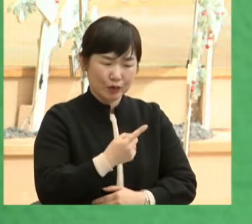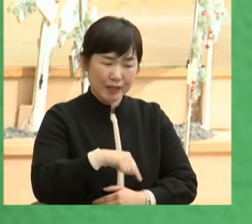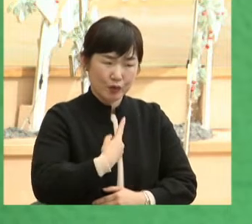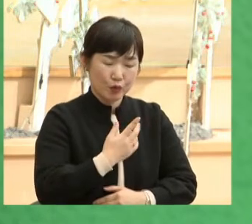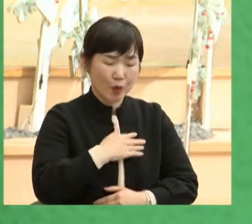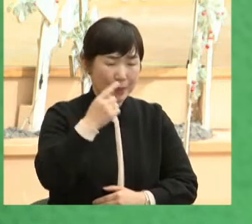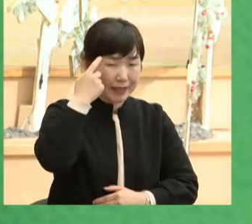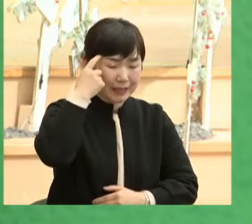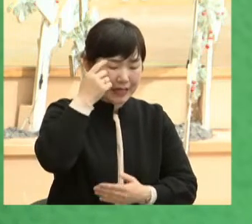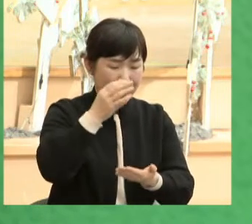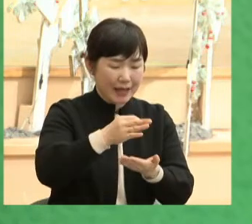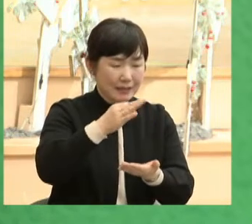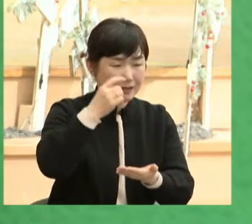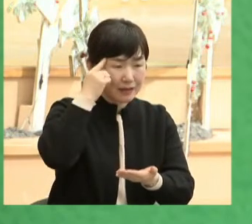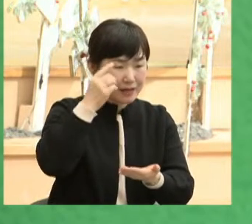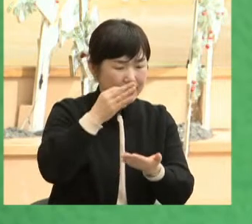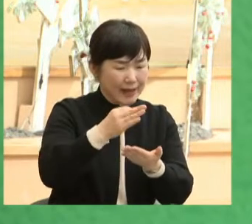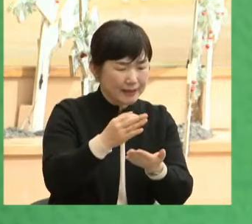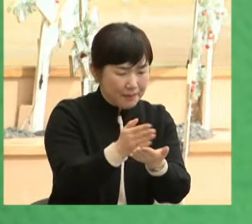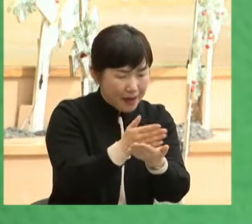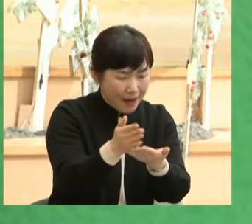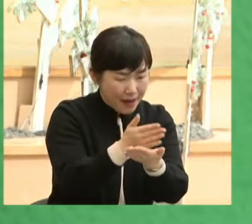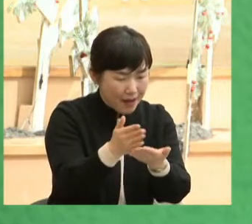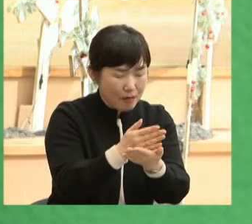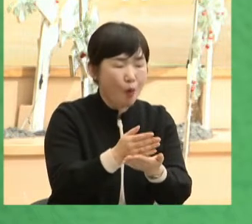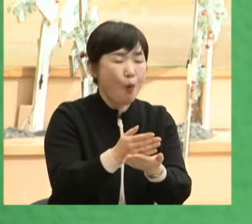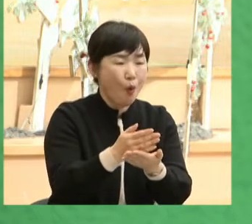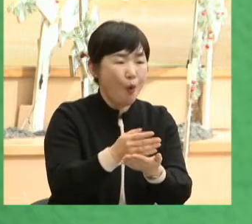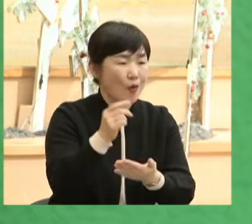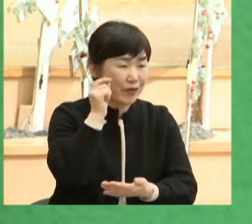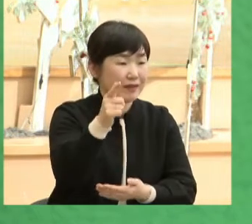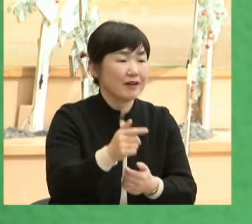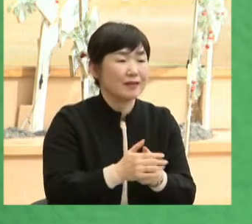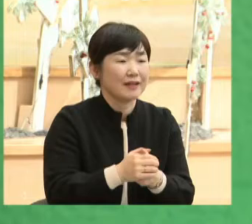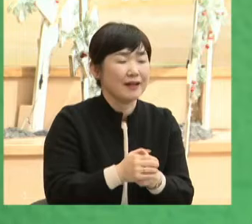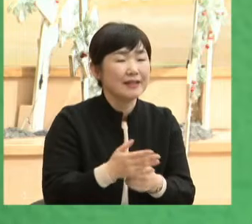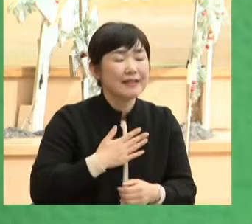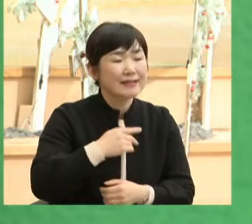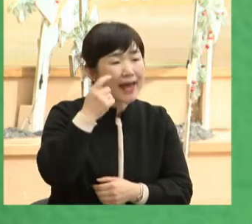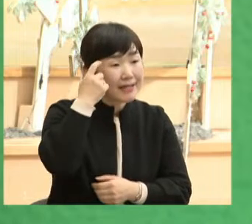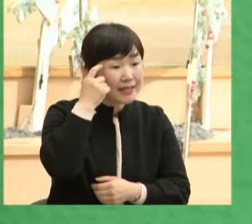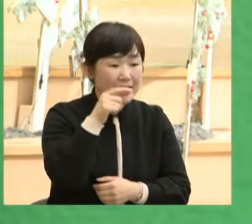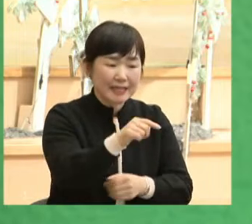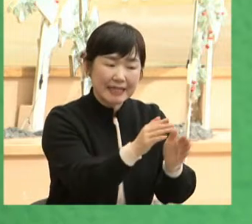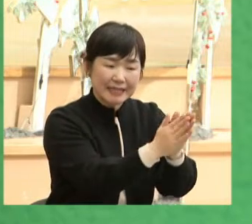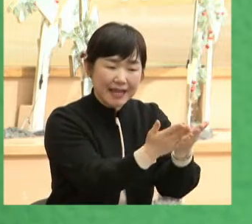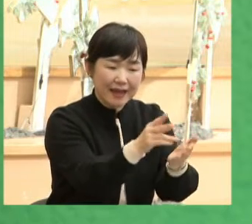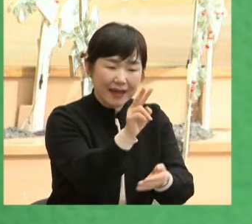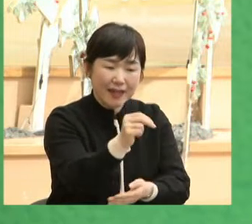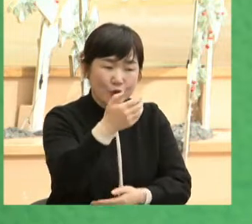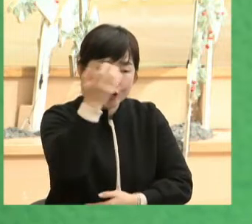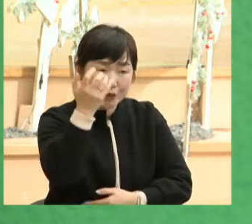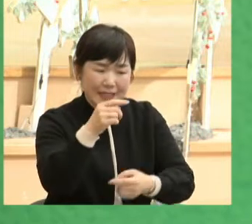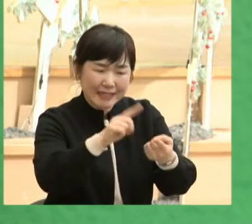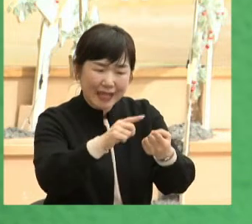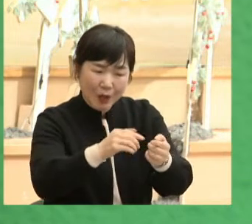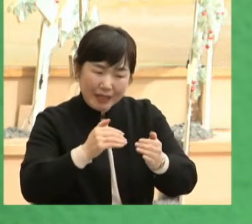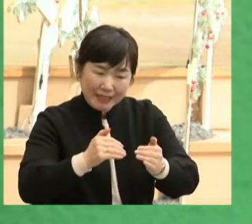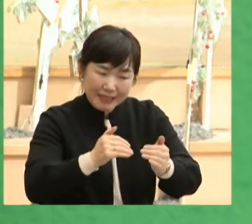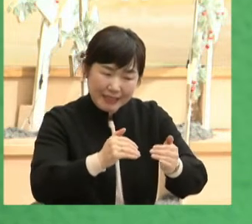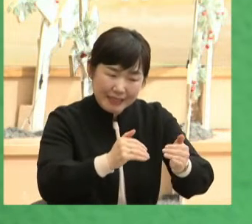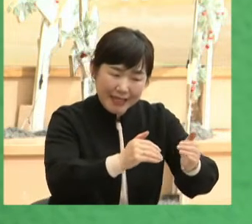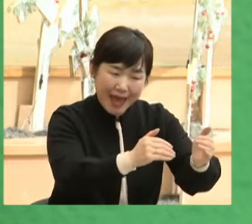베리류에 대한 판단을 할 줄 아는 거야 요대로 마눌이 책 읽고 마음에 들어요 대로만